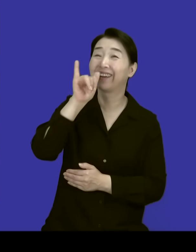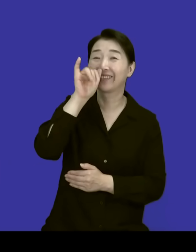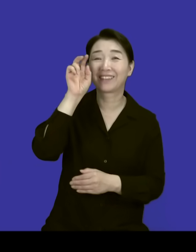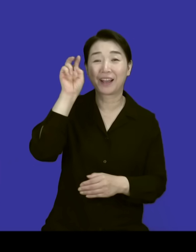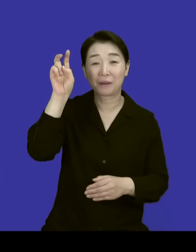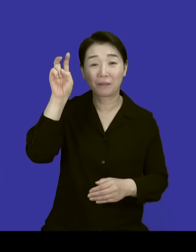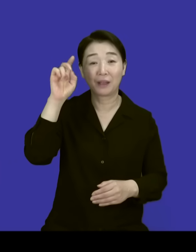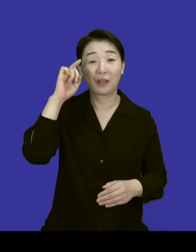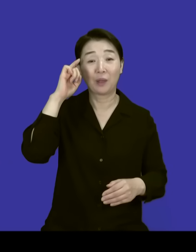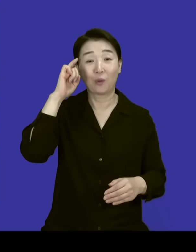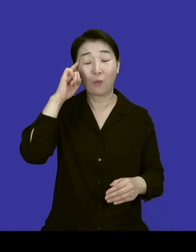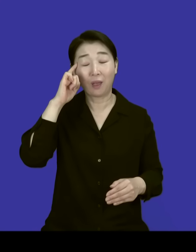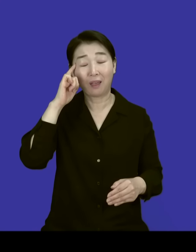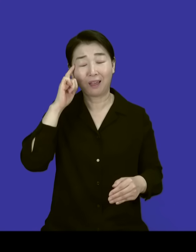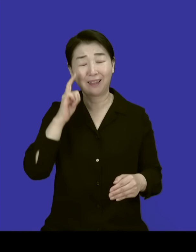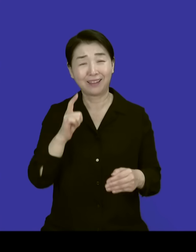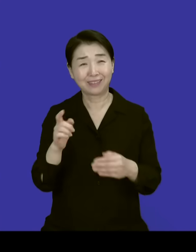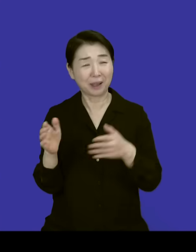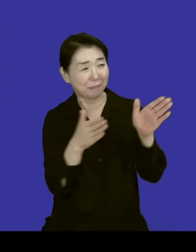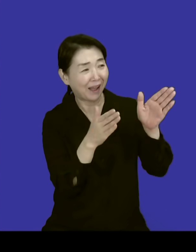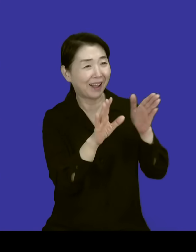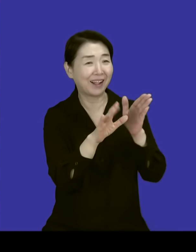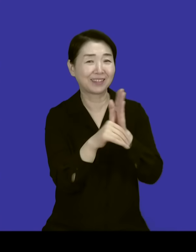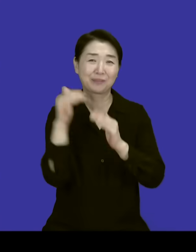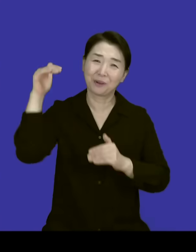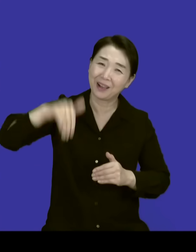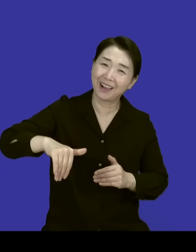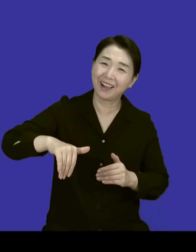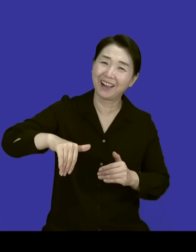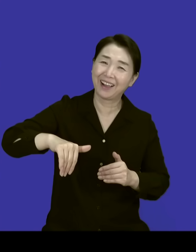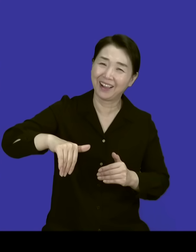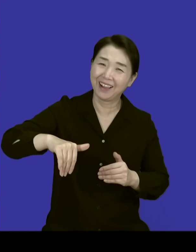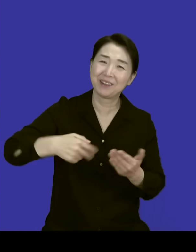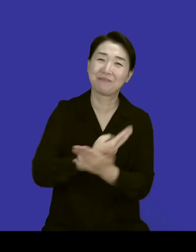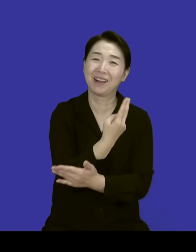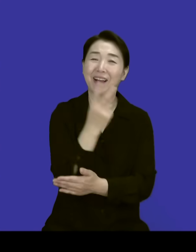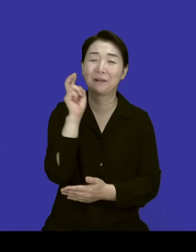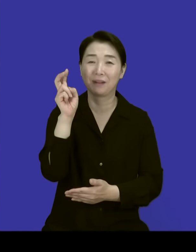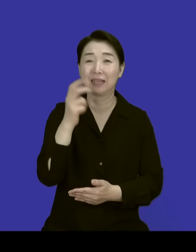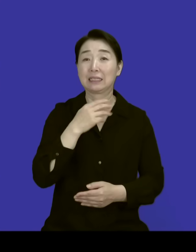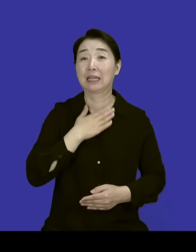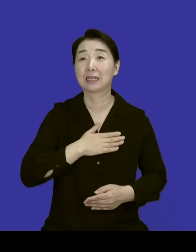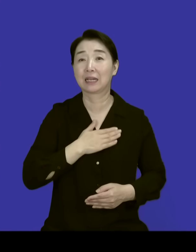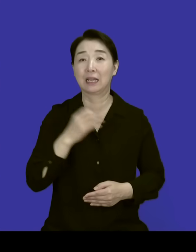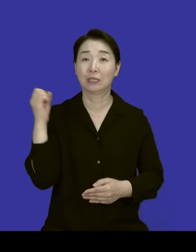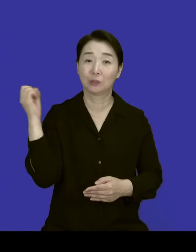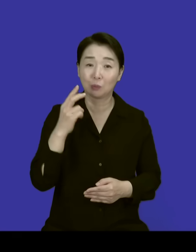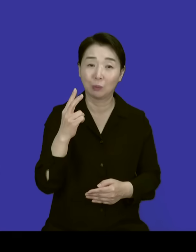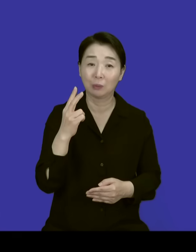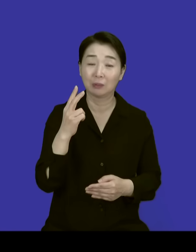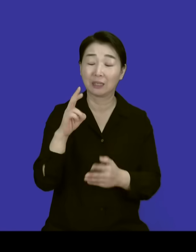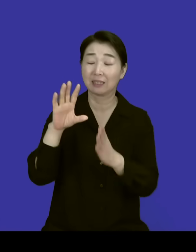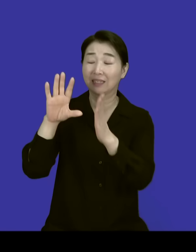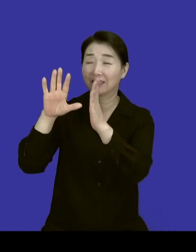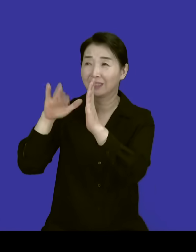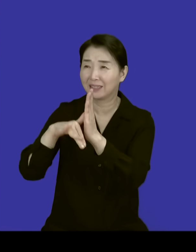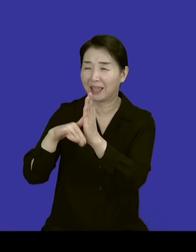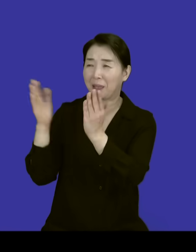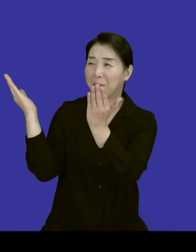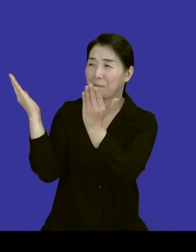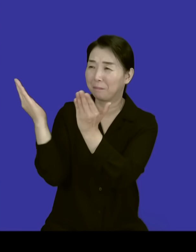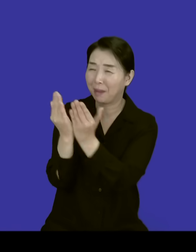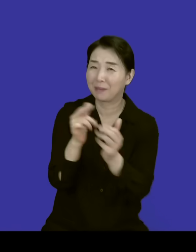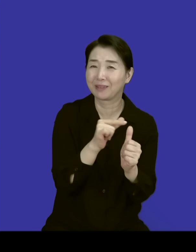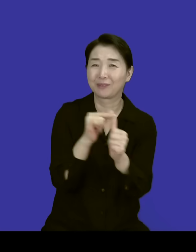뭔가 삐딱선 타려고 하면 또 잡아뜨리시려 할 거예요. 저는 알아요. 그리고 다시 또 때에 따라 맞춰서 또 더 주실